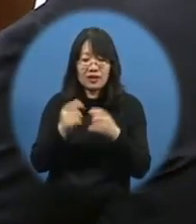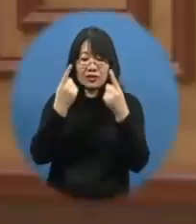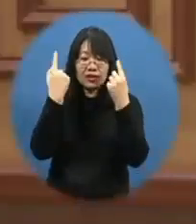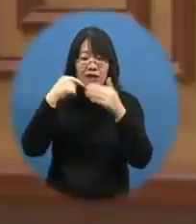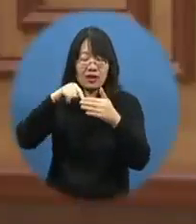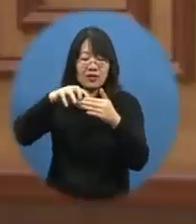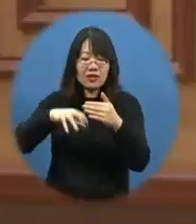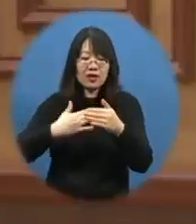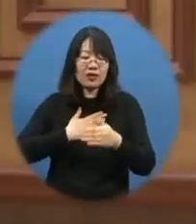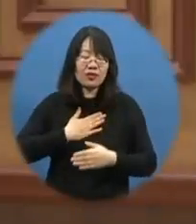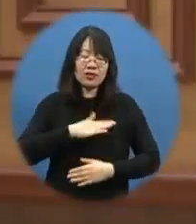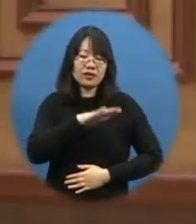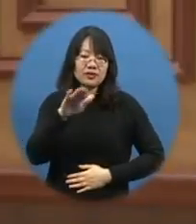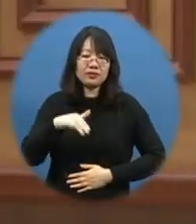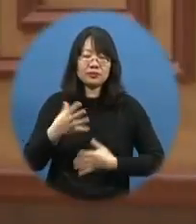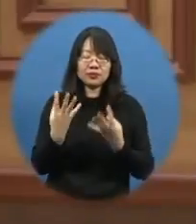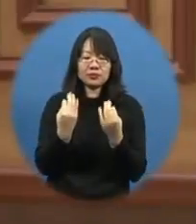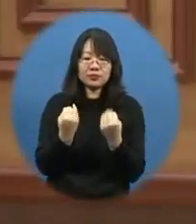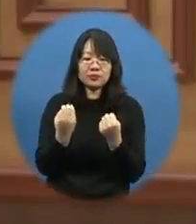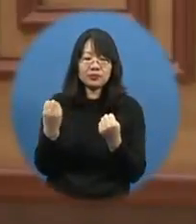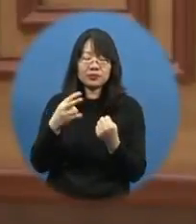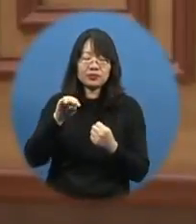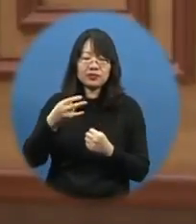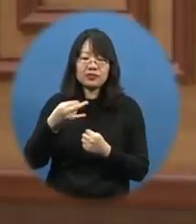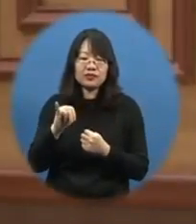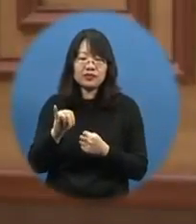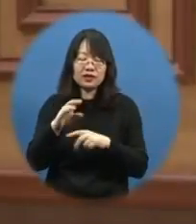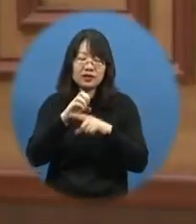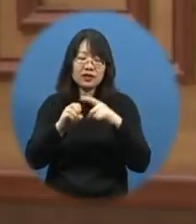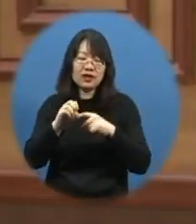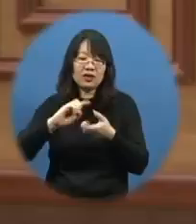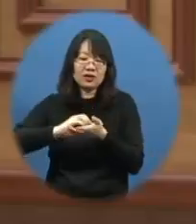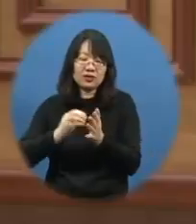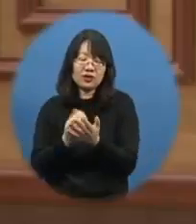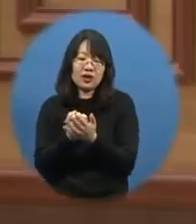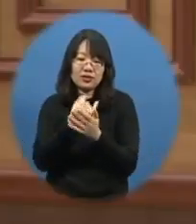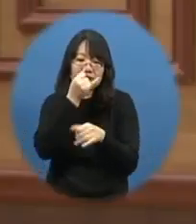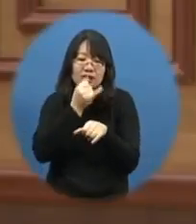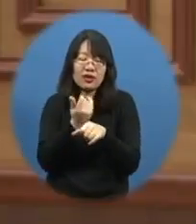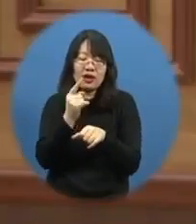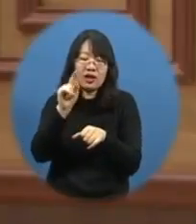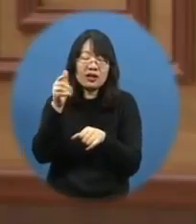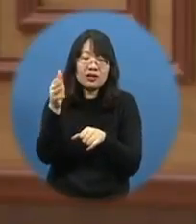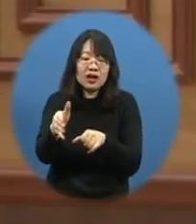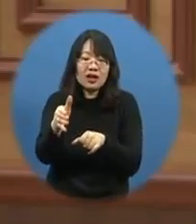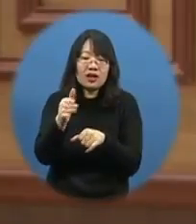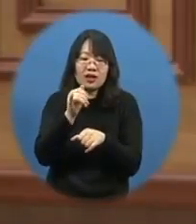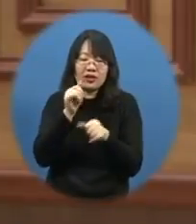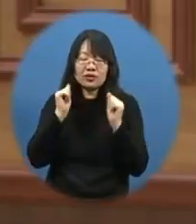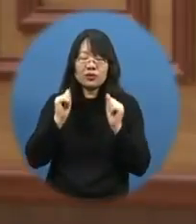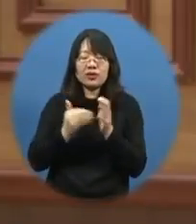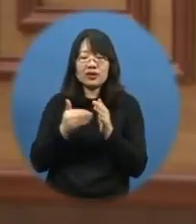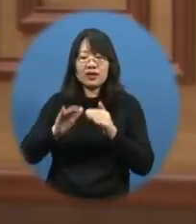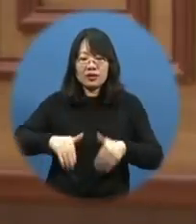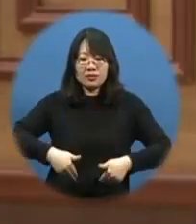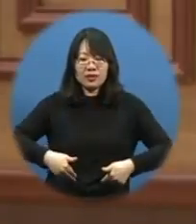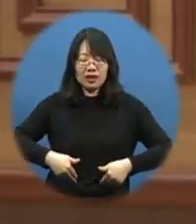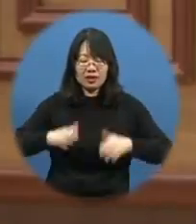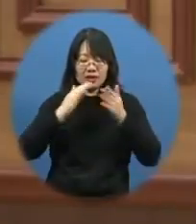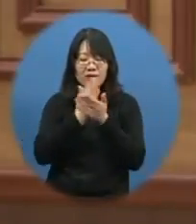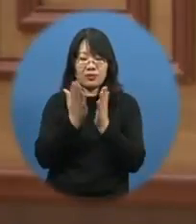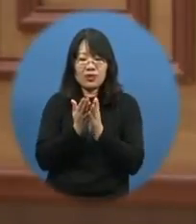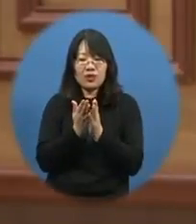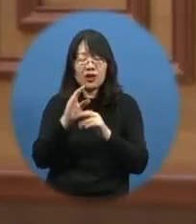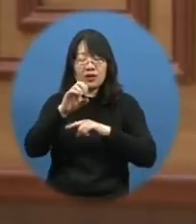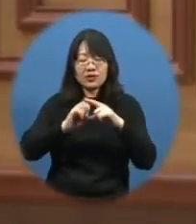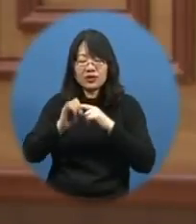대학에서 우리는 수학이나 물리의 비중을 얼마큼 두고 있냐. 저는 이제 화학과를 졸업했습니다. 그러면 화학에서 필요한 과목들의